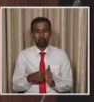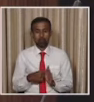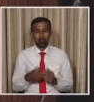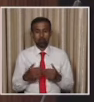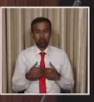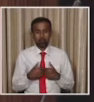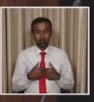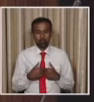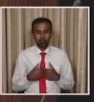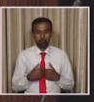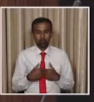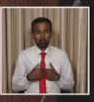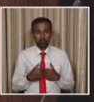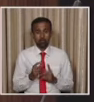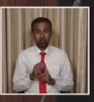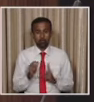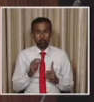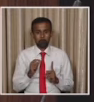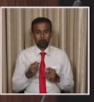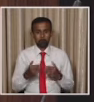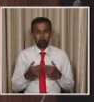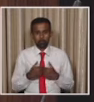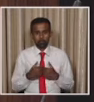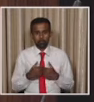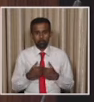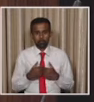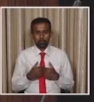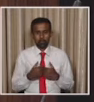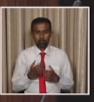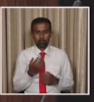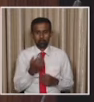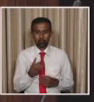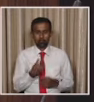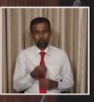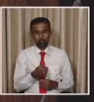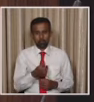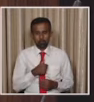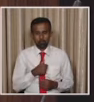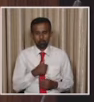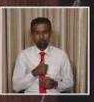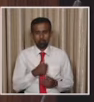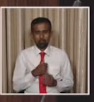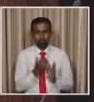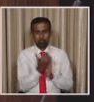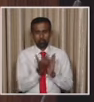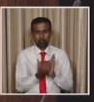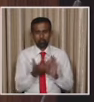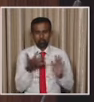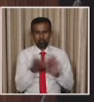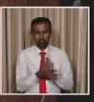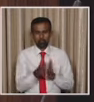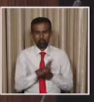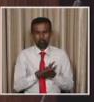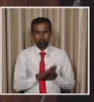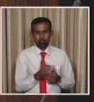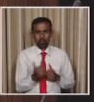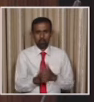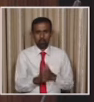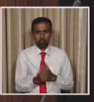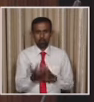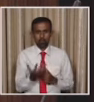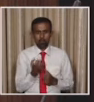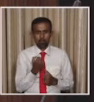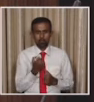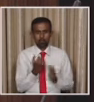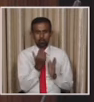අපේ විවස්ථාදායකව විදිහට අපේ තත්ත්වය. මම එකඟයි විවස්ථාවේ වැරදි තැන් හදන්න ඕන. විවස්ථාව